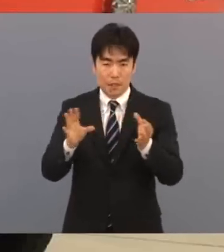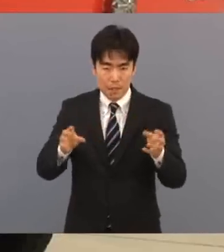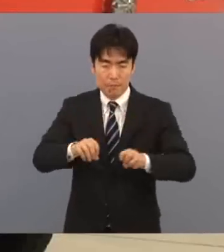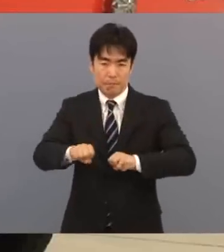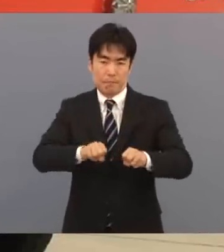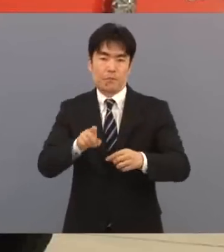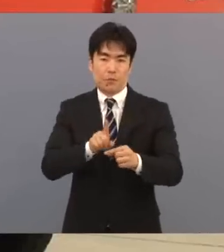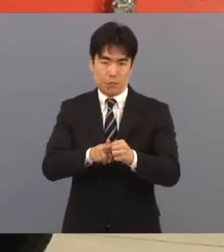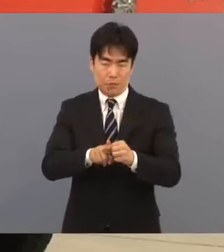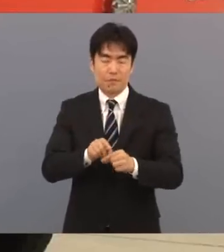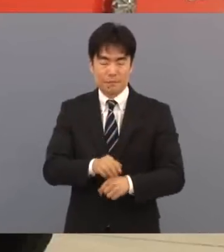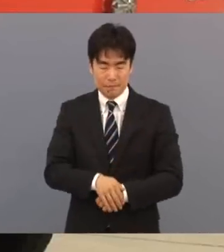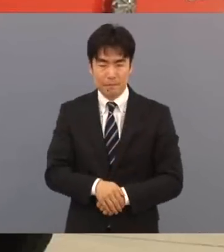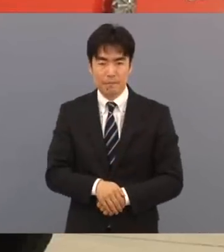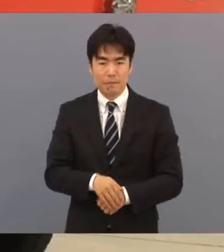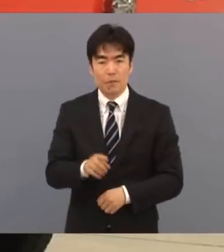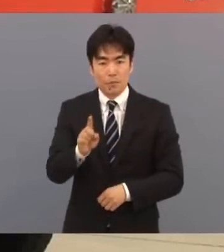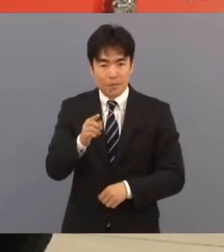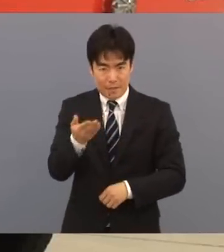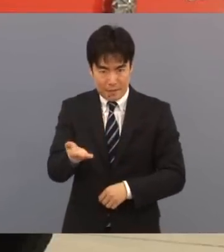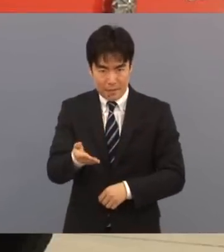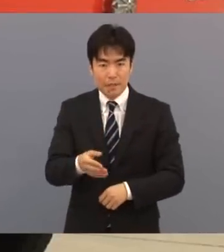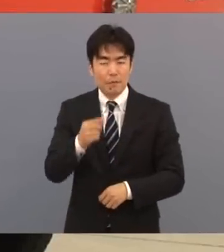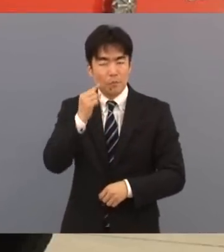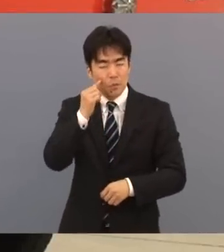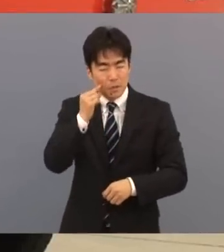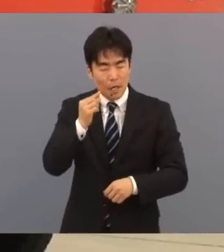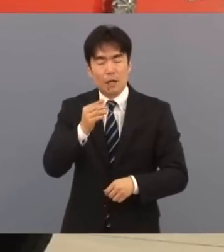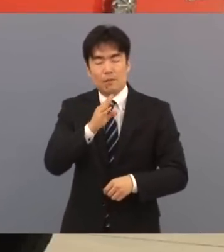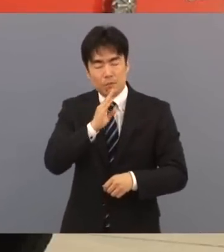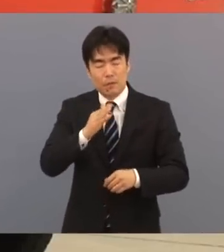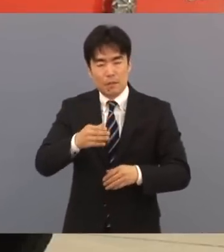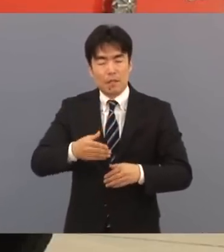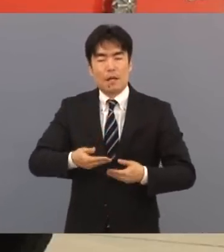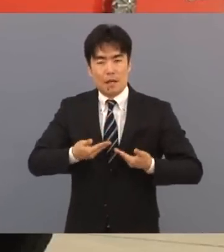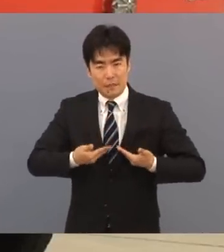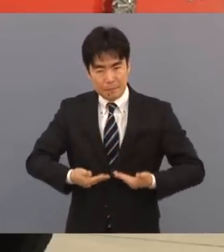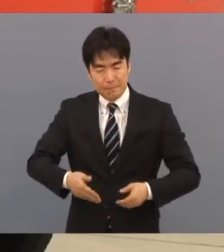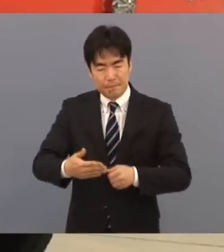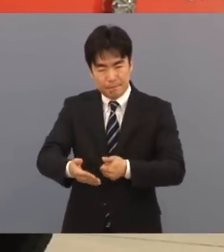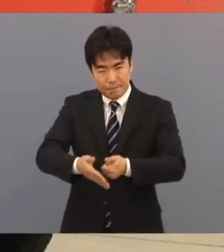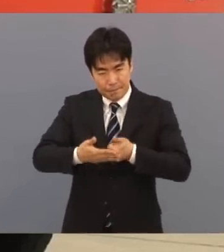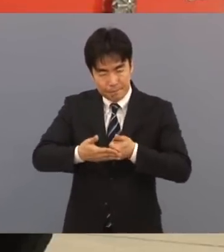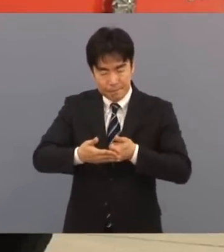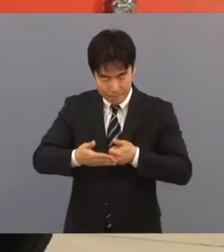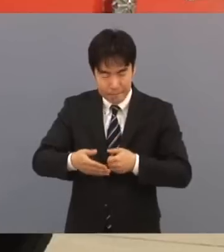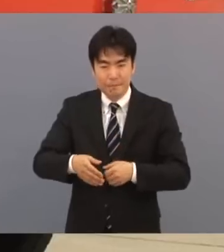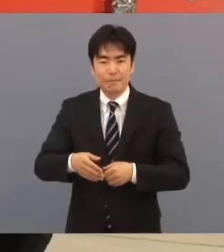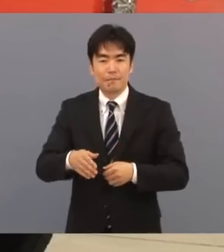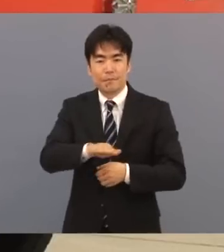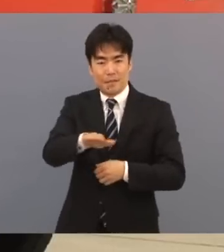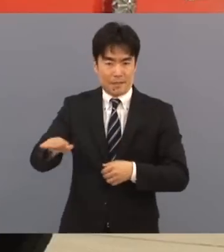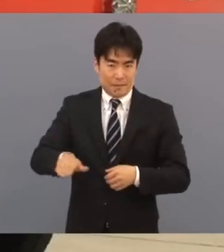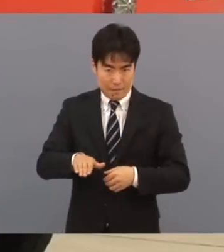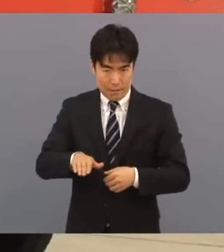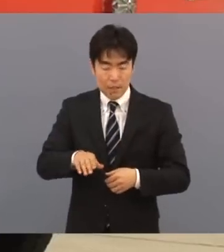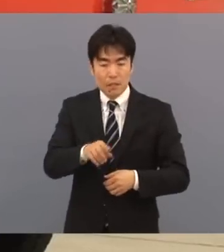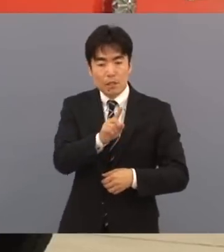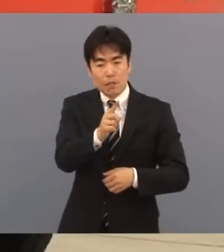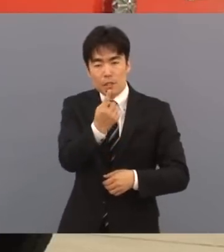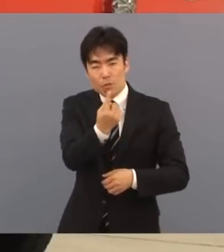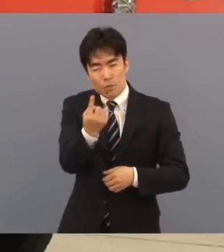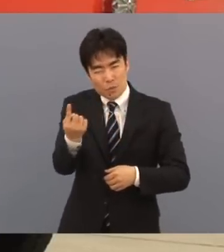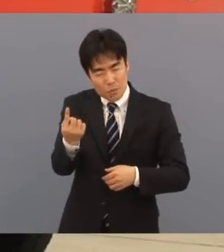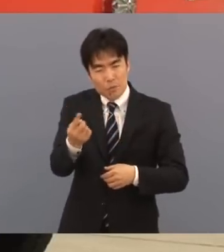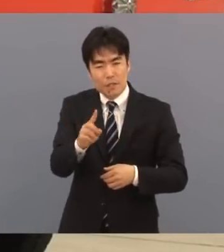いかがでしたでしょうか？もしもの時にはとても心強い皆さんですね。小さな心がけをすることで